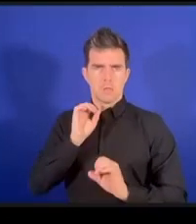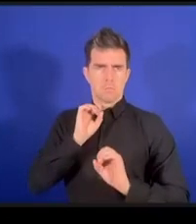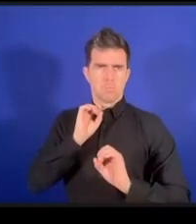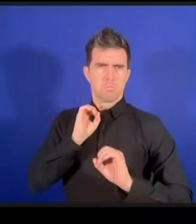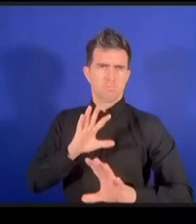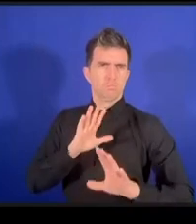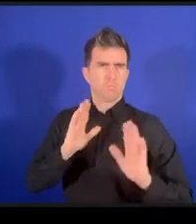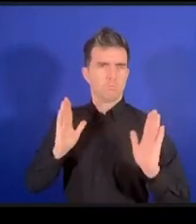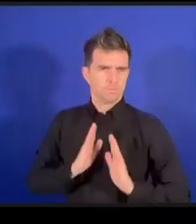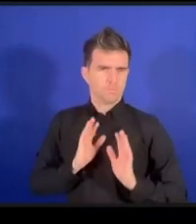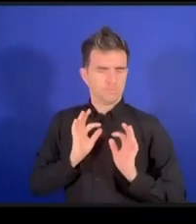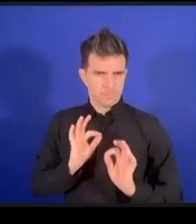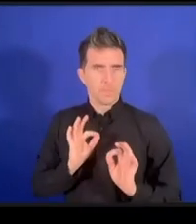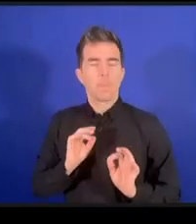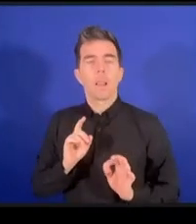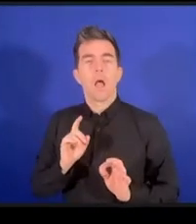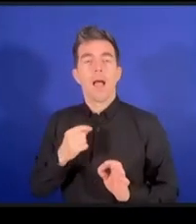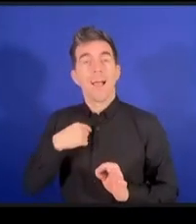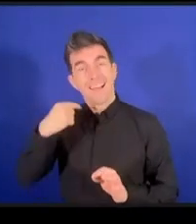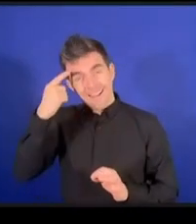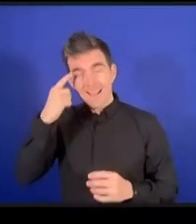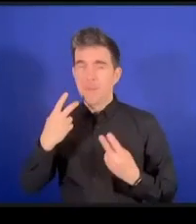это очень